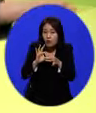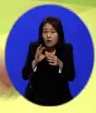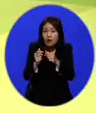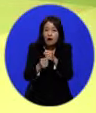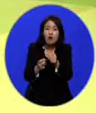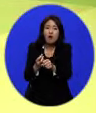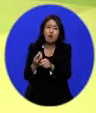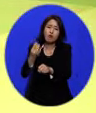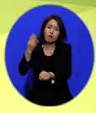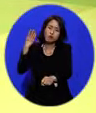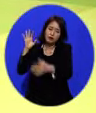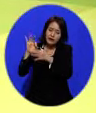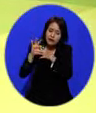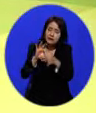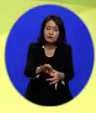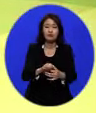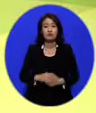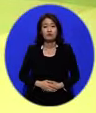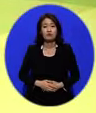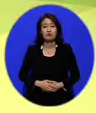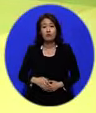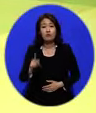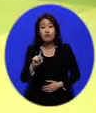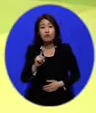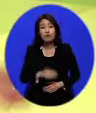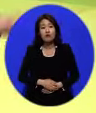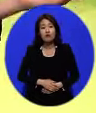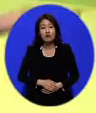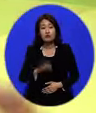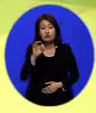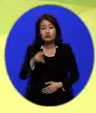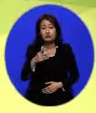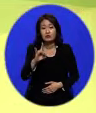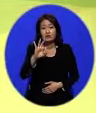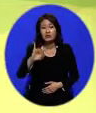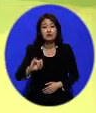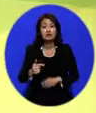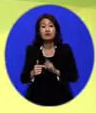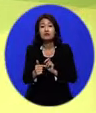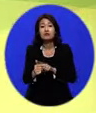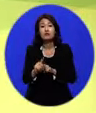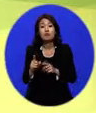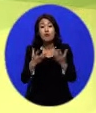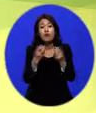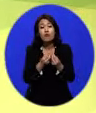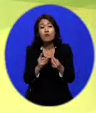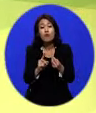년 동안, 자, 텍스트는 뭘로 했을까요? 유대인들은 텍스트를 뭘로 했을까요?